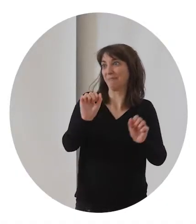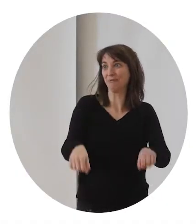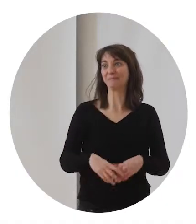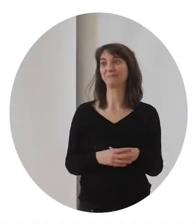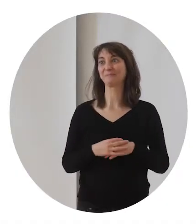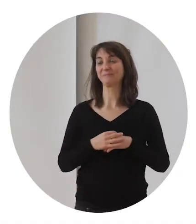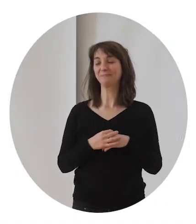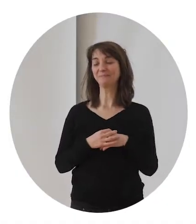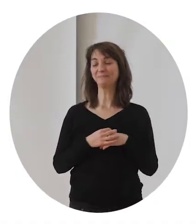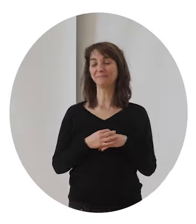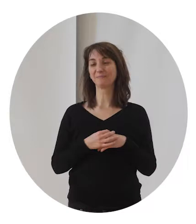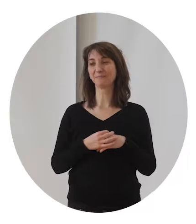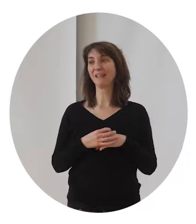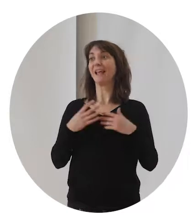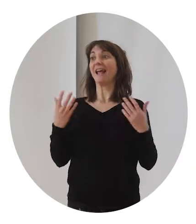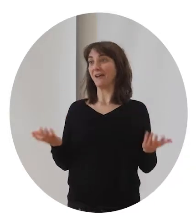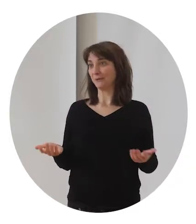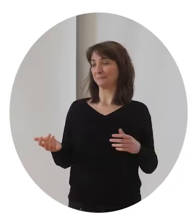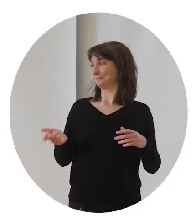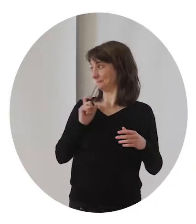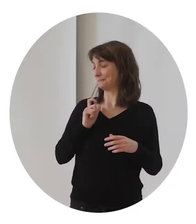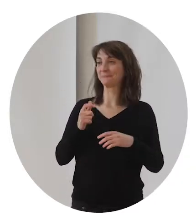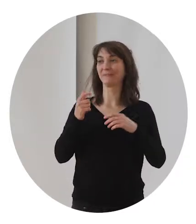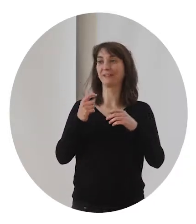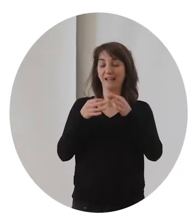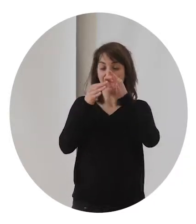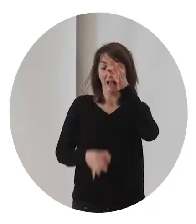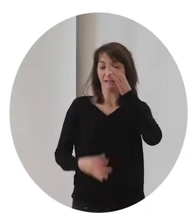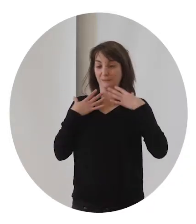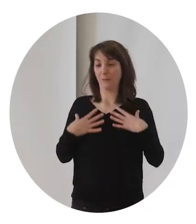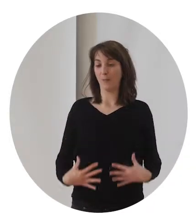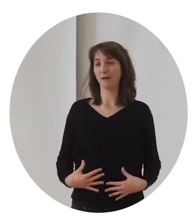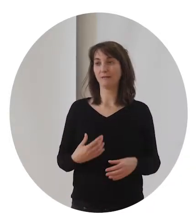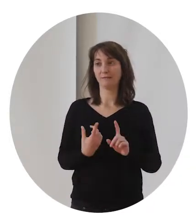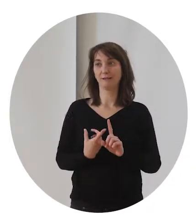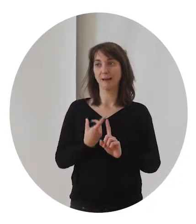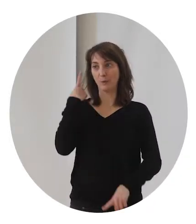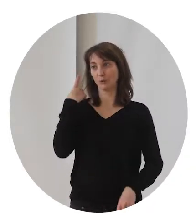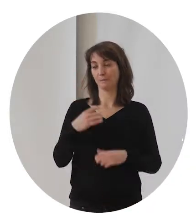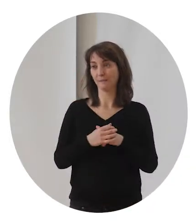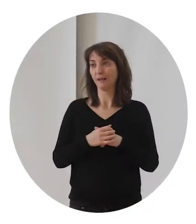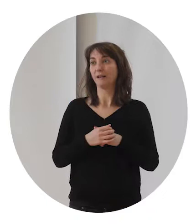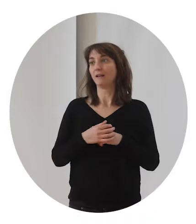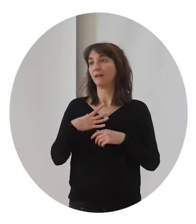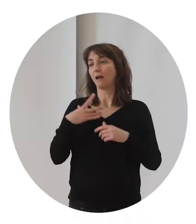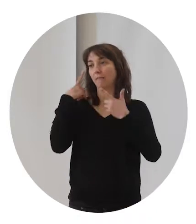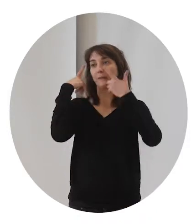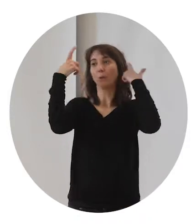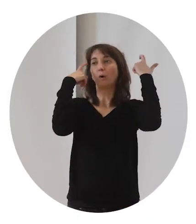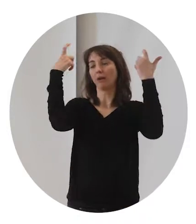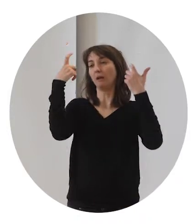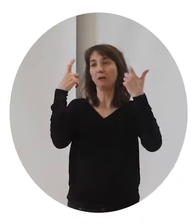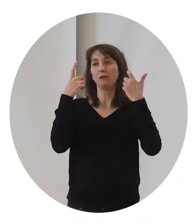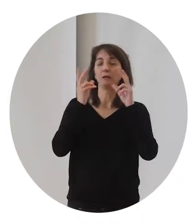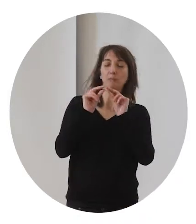Alors, l'axe corporel, c'est une notion extrêmement importante aussi, puisqu'elle a été beaucoup développée par André Bullinger, qui parle